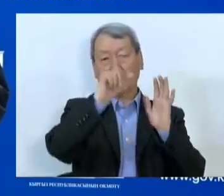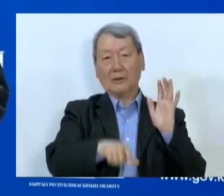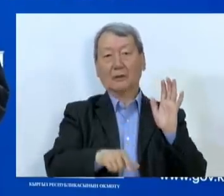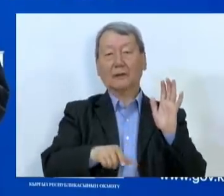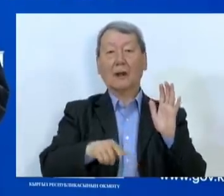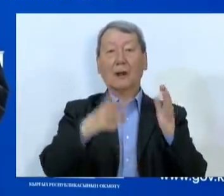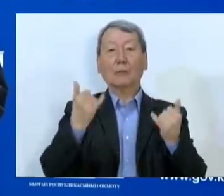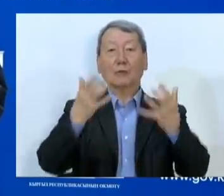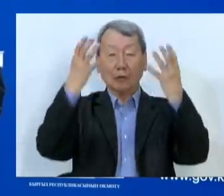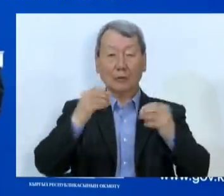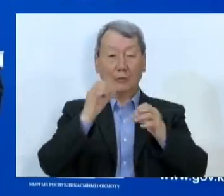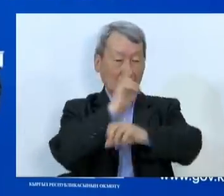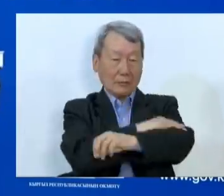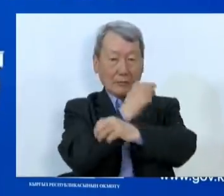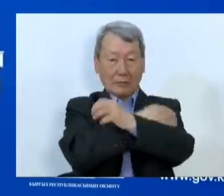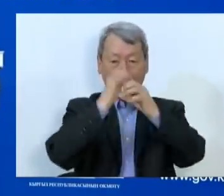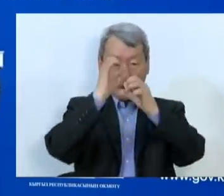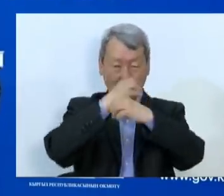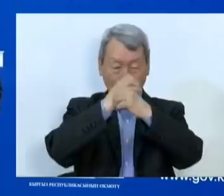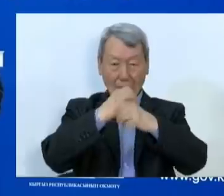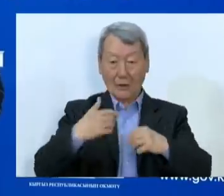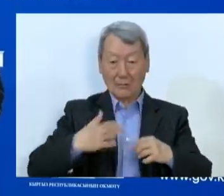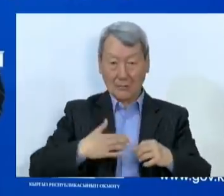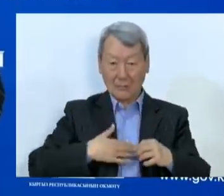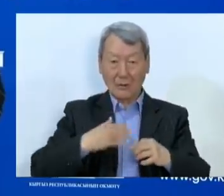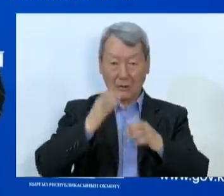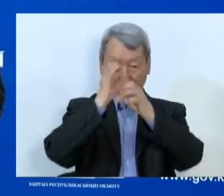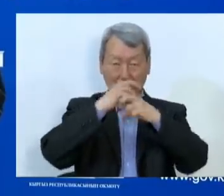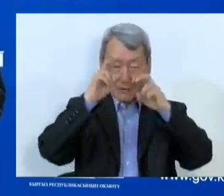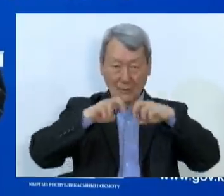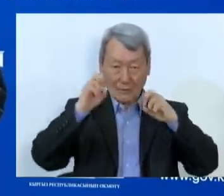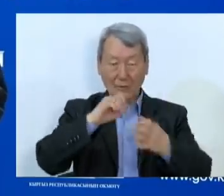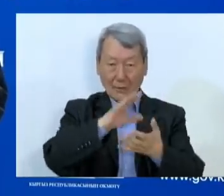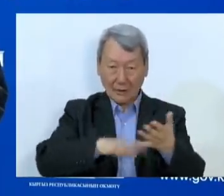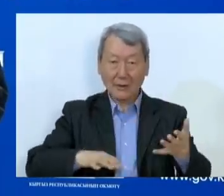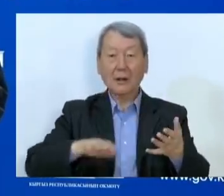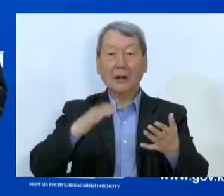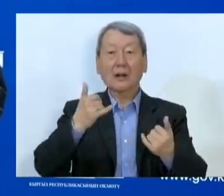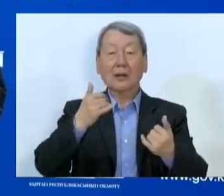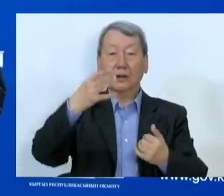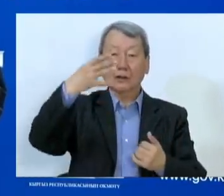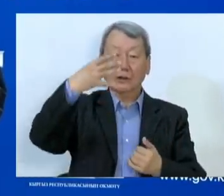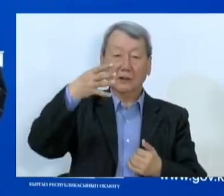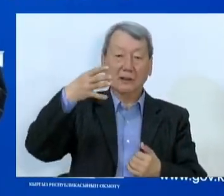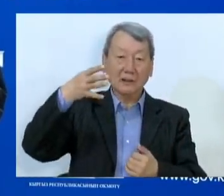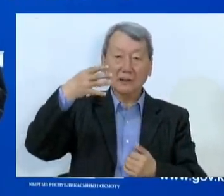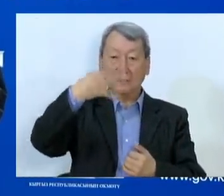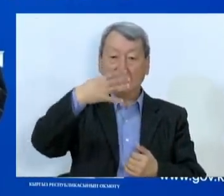болгондордун саны 8. Бүгүнкү күнү лаборатория, биздин лабораториялар иштеп атат. Бүгүнкү